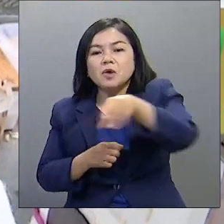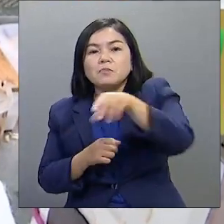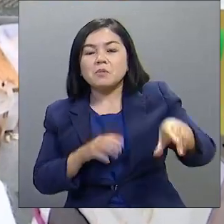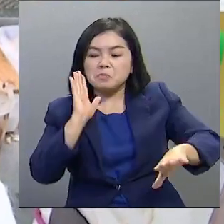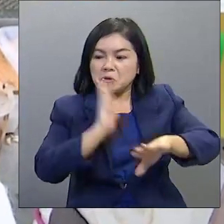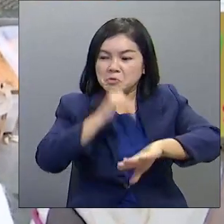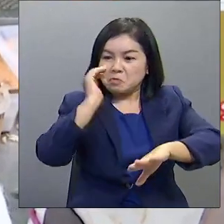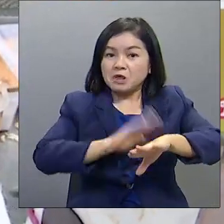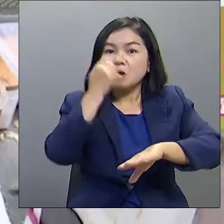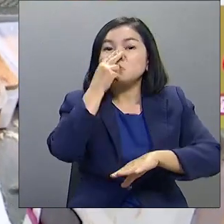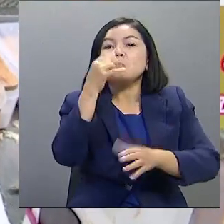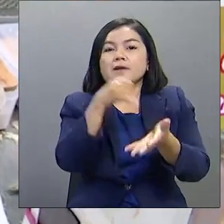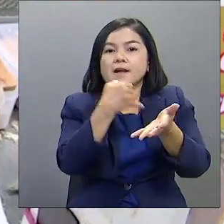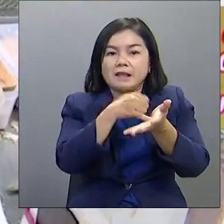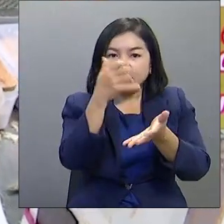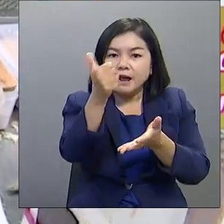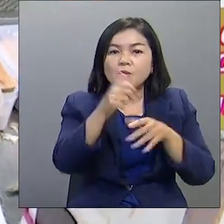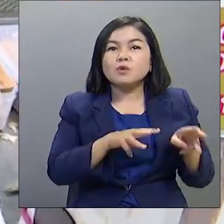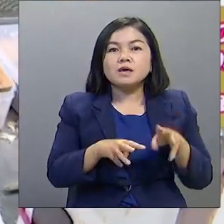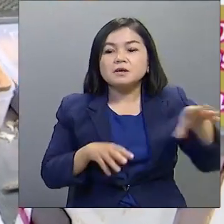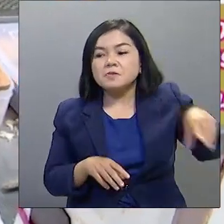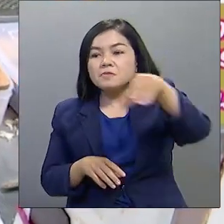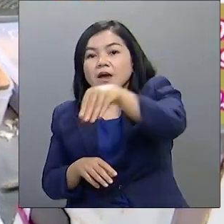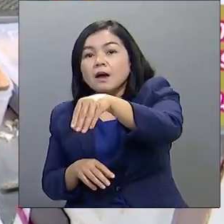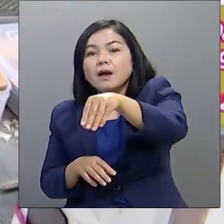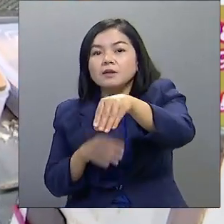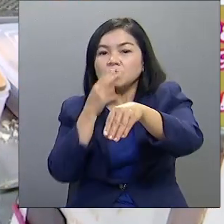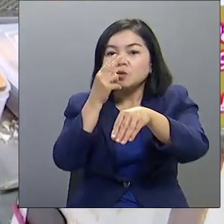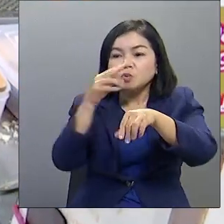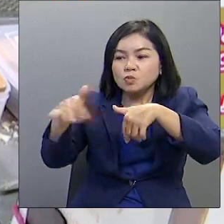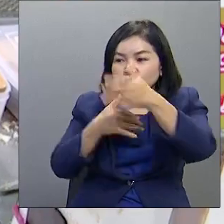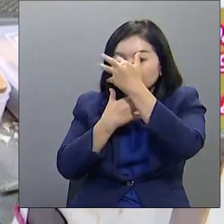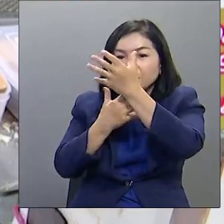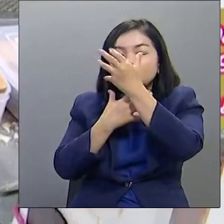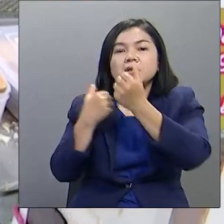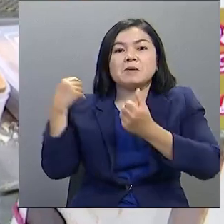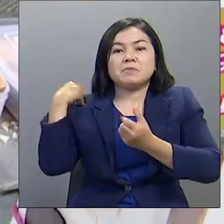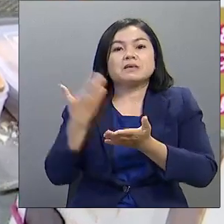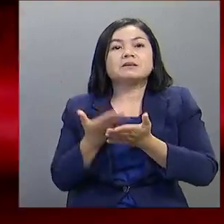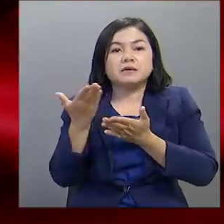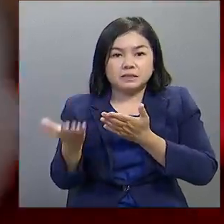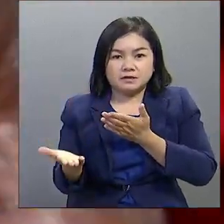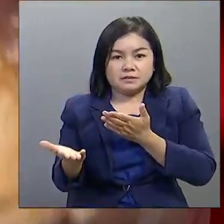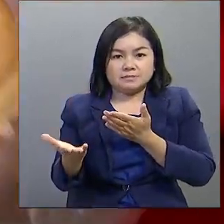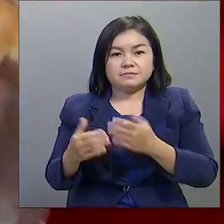มืออาชีพ ดูเป็นมืออาชีพ หยิบปุ๊บมันก็จะเกิดความมั่นใจให้กับลูกค้าครับตัวเนี้ย